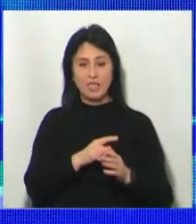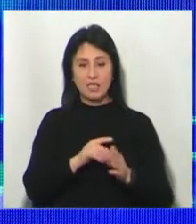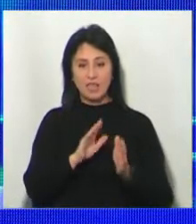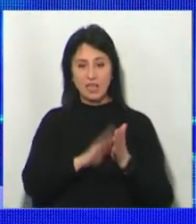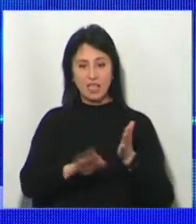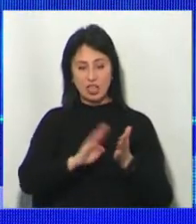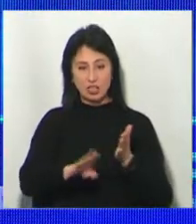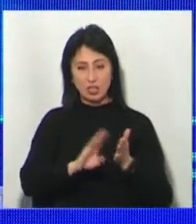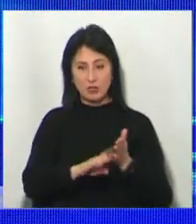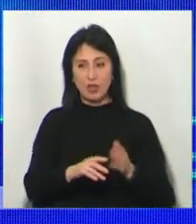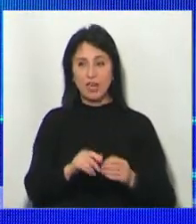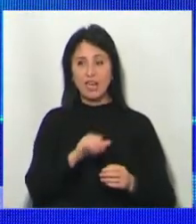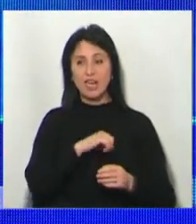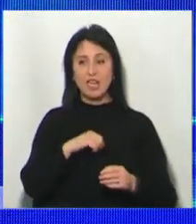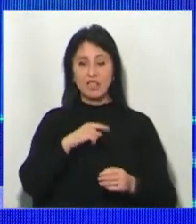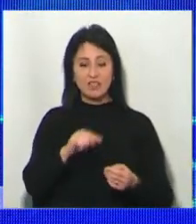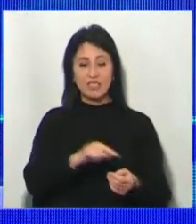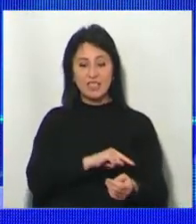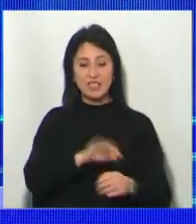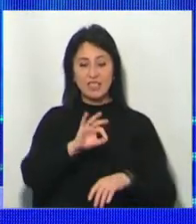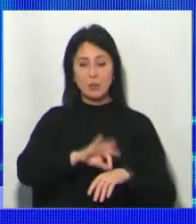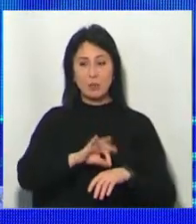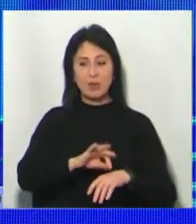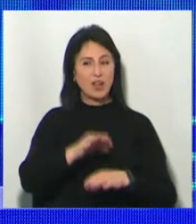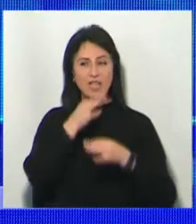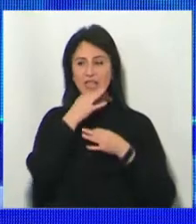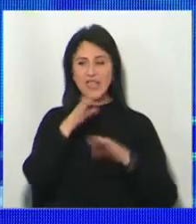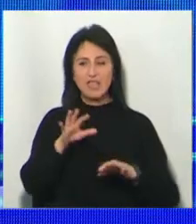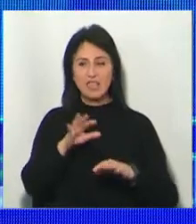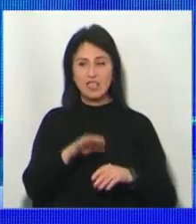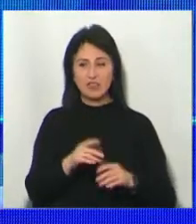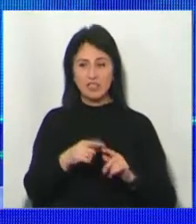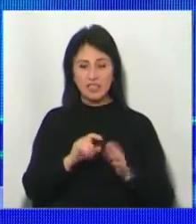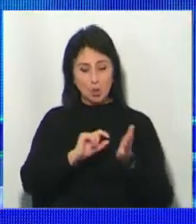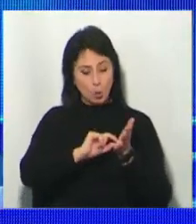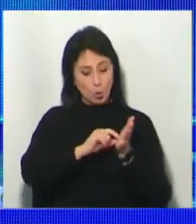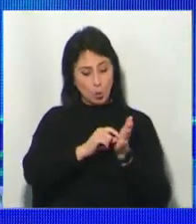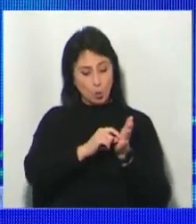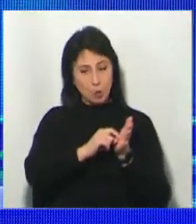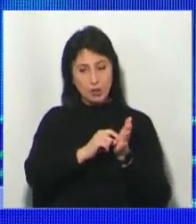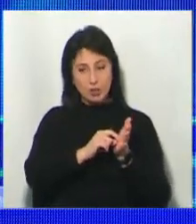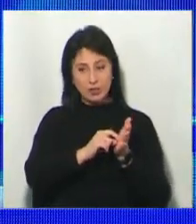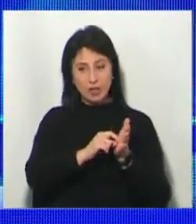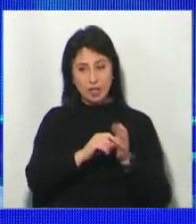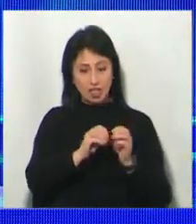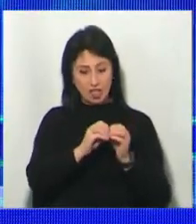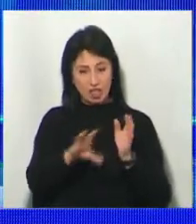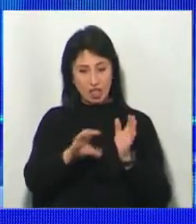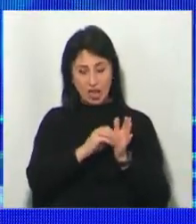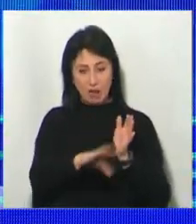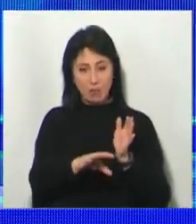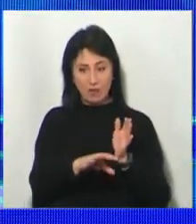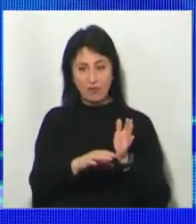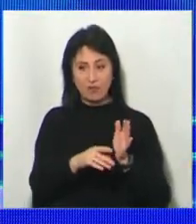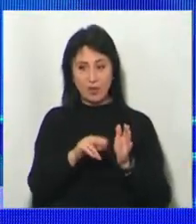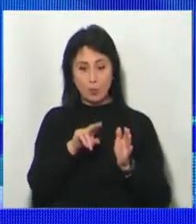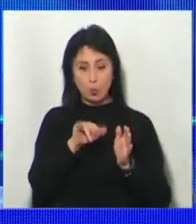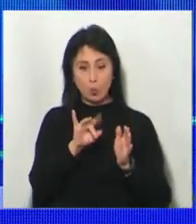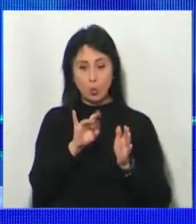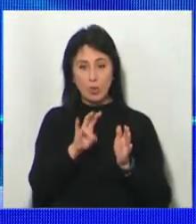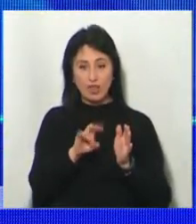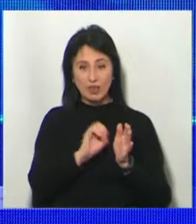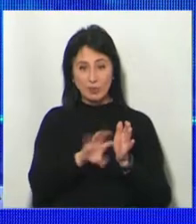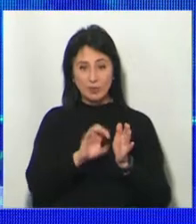გაძლიერებული დაშლა, ეს გვაქვს თვითონ სისხლის პათოლოგიების დროს, ნებისმიერი ბირთვული უჯრედი, როდესაც იშლება, ხდება ან პურინების